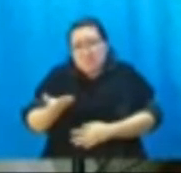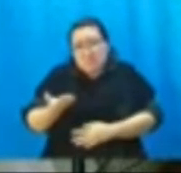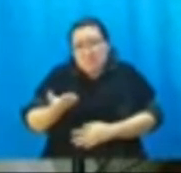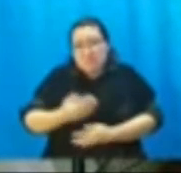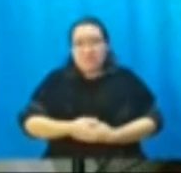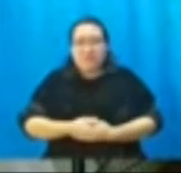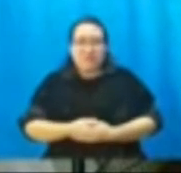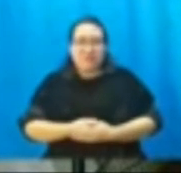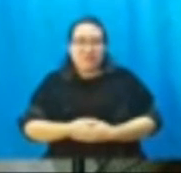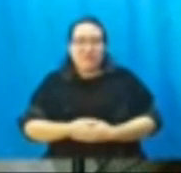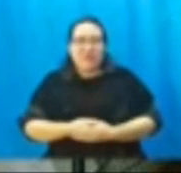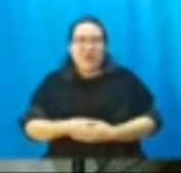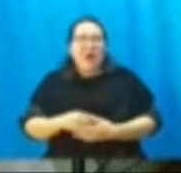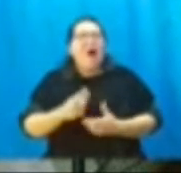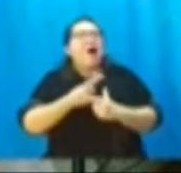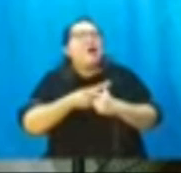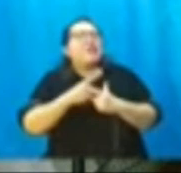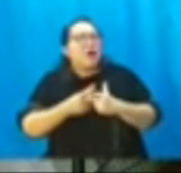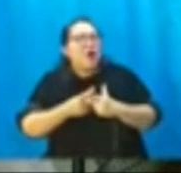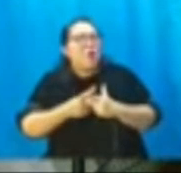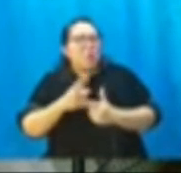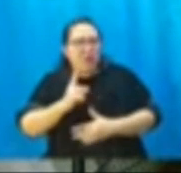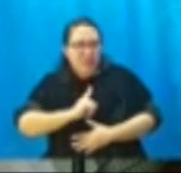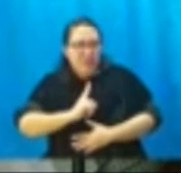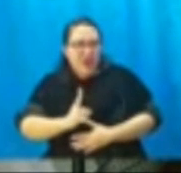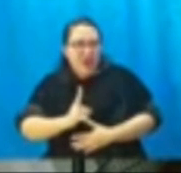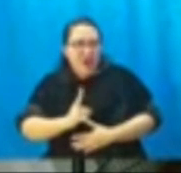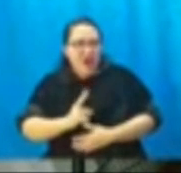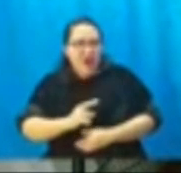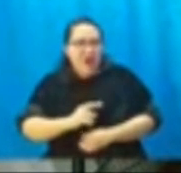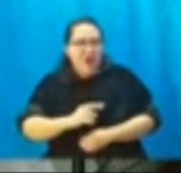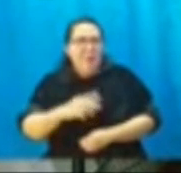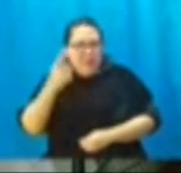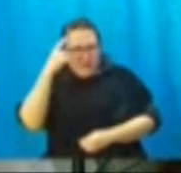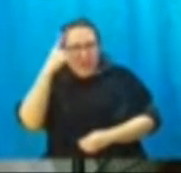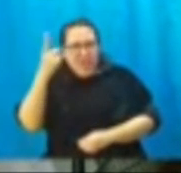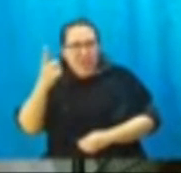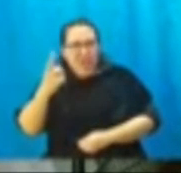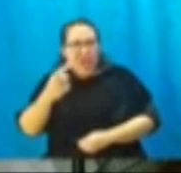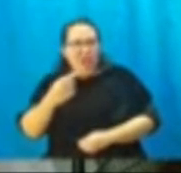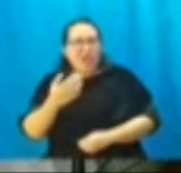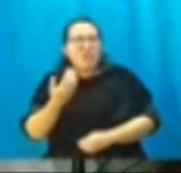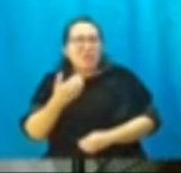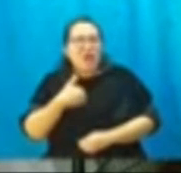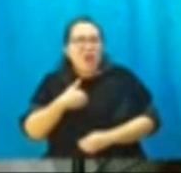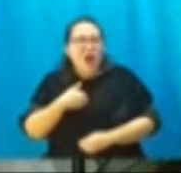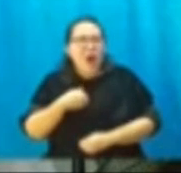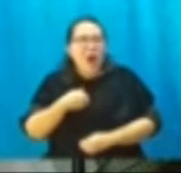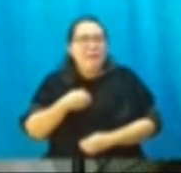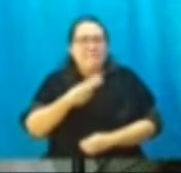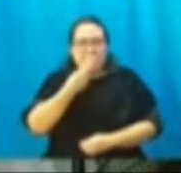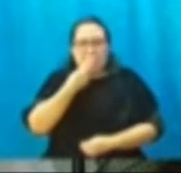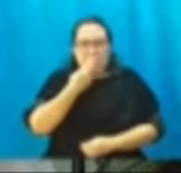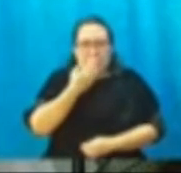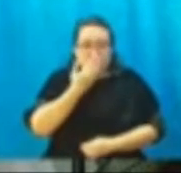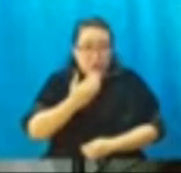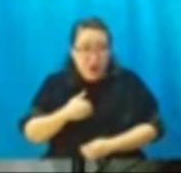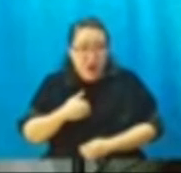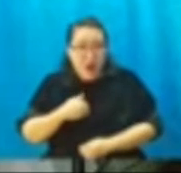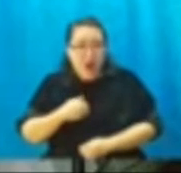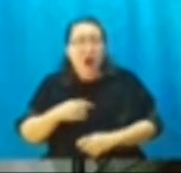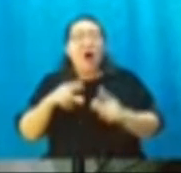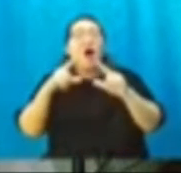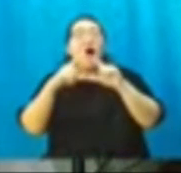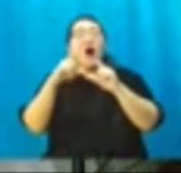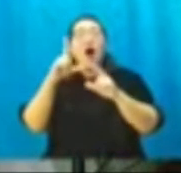Hai apakah Sebenarnya diam-diam saya juga mempunyai alasan-alasan seperti orang-orang